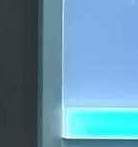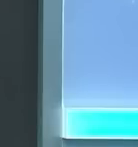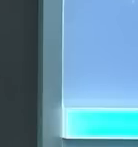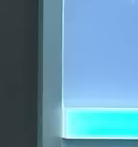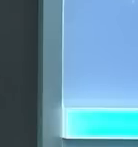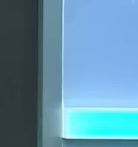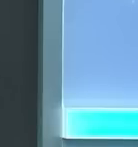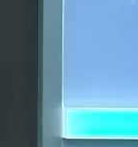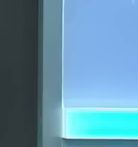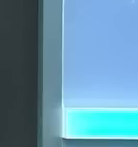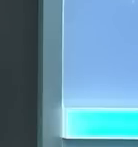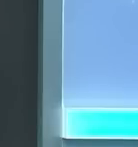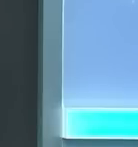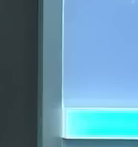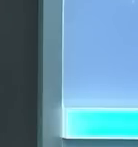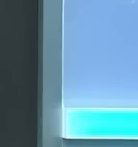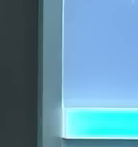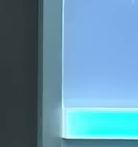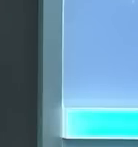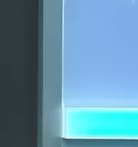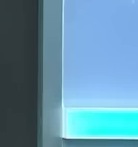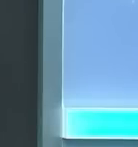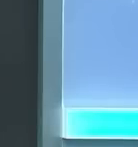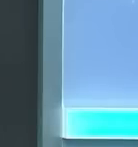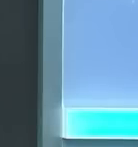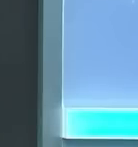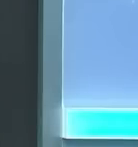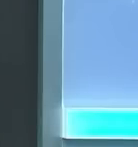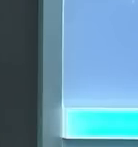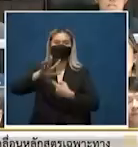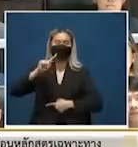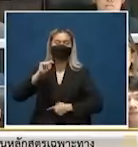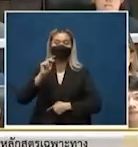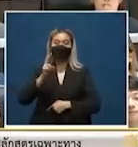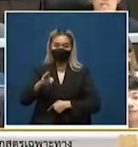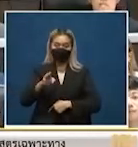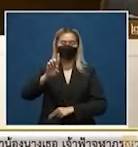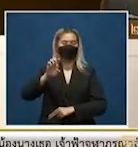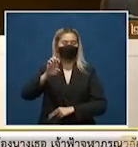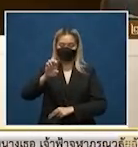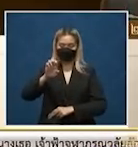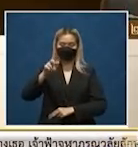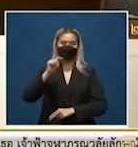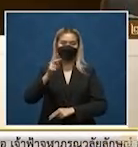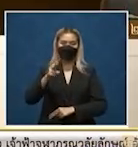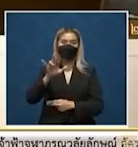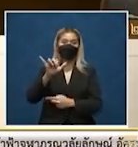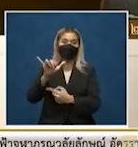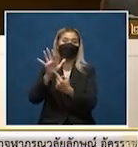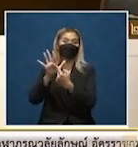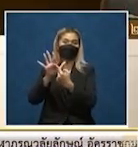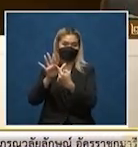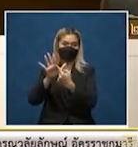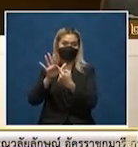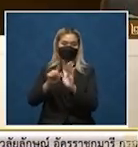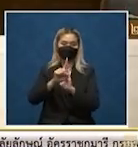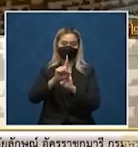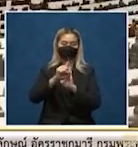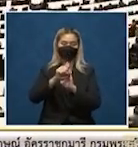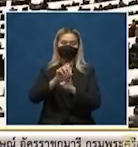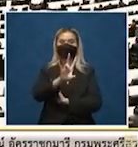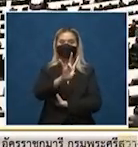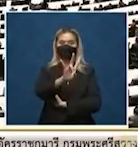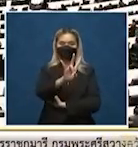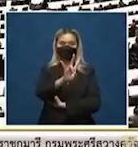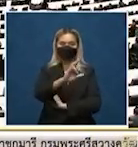ยอมรับคุณปฏิพัทธ์ก็เลยส่งคุณวิทยาแก้วพาราไดซ์ถึงแม้ว่าจะรู้อยู่แล้วแหละว่าถ้าก้าวไกลกับเพื่อไทยเขาจับมือ